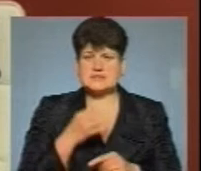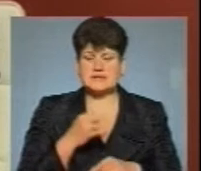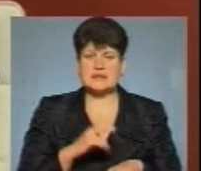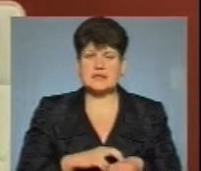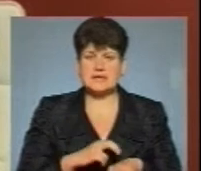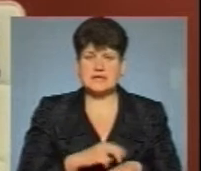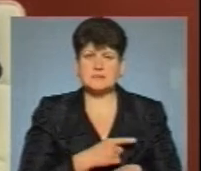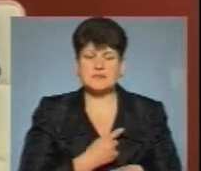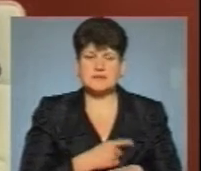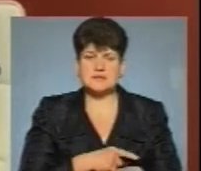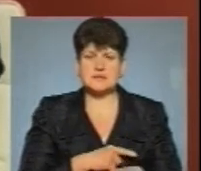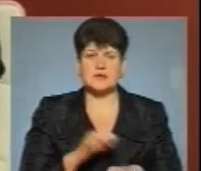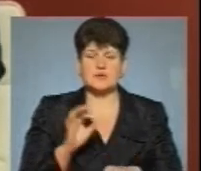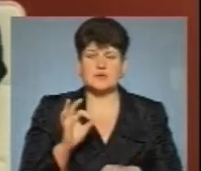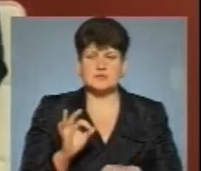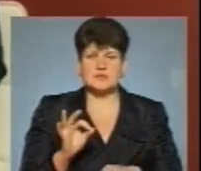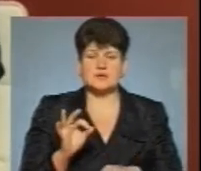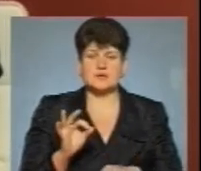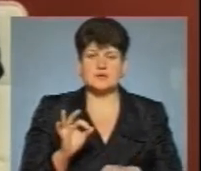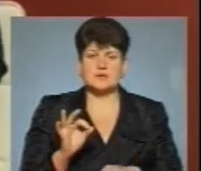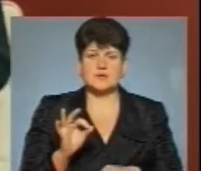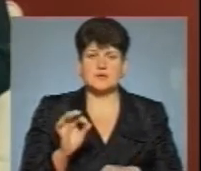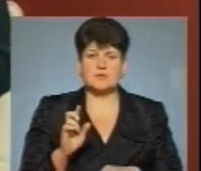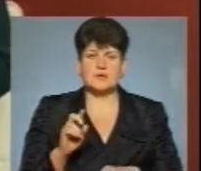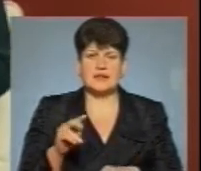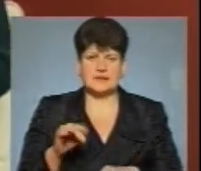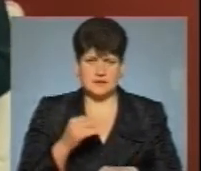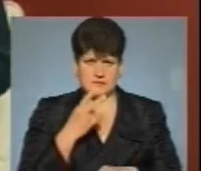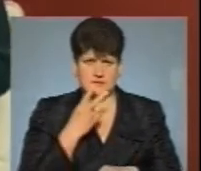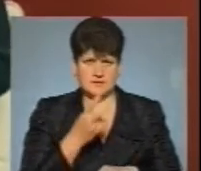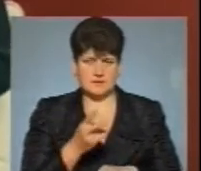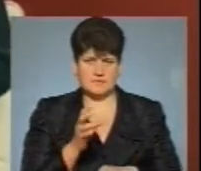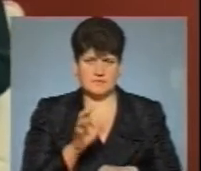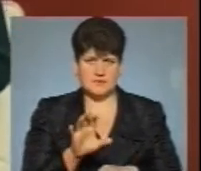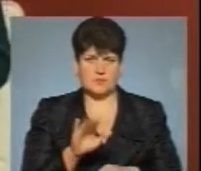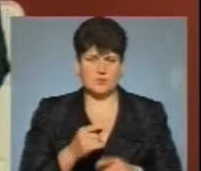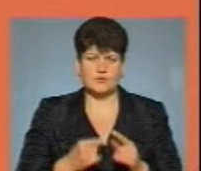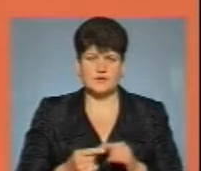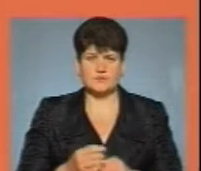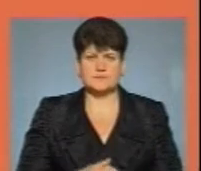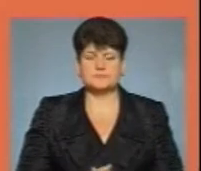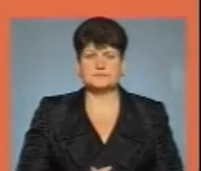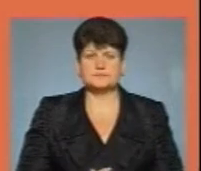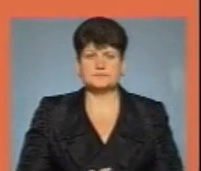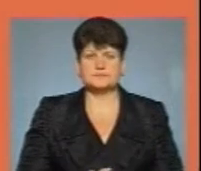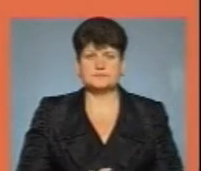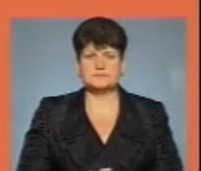медицини невідкладних станів Оксана Обл-Лейтнер. Дивимося, як це відбувалося, потім повернемося.